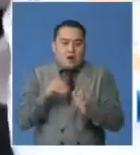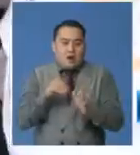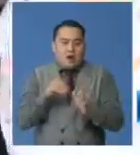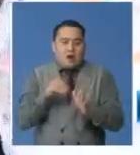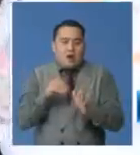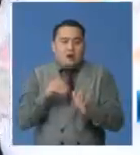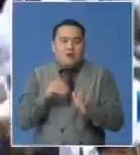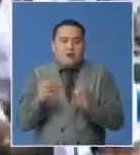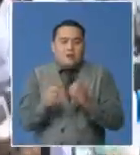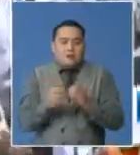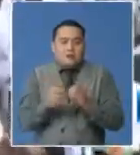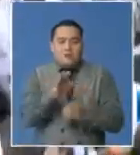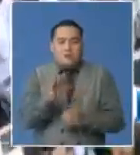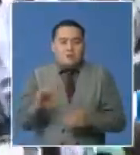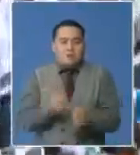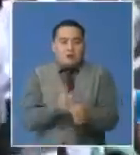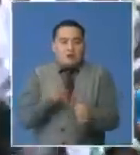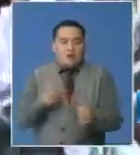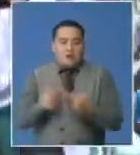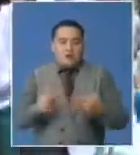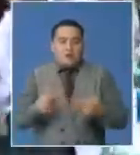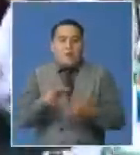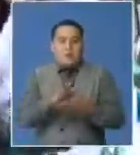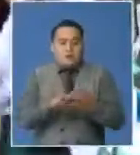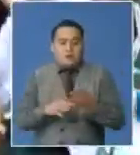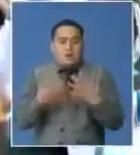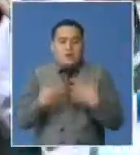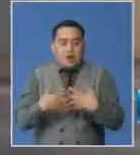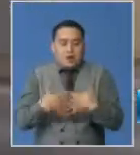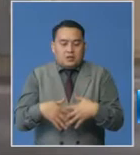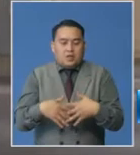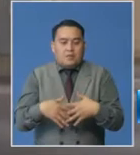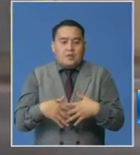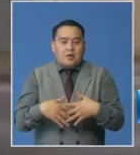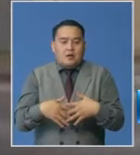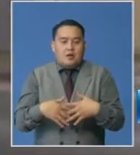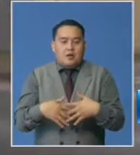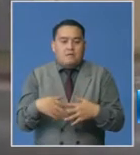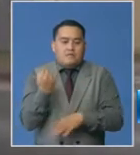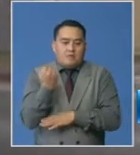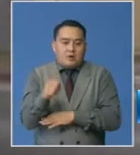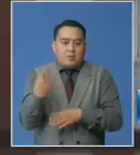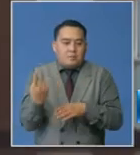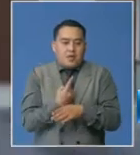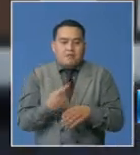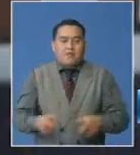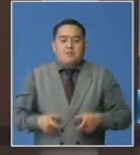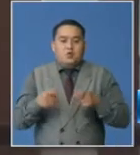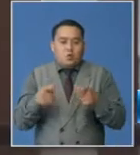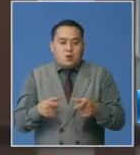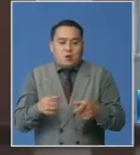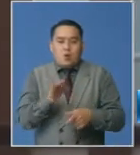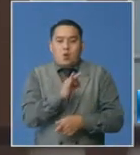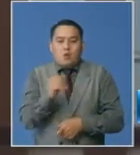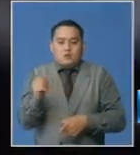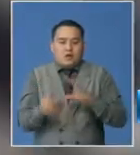на 10%. Подсчет голосов еще продолжается. Однако маловероятно, что Вея выиграет выборы в первом же туре. Его